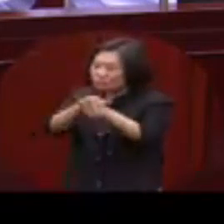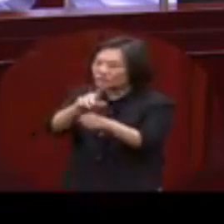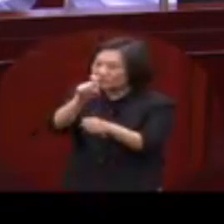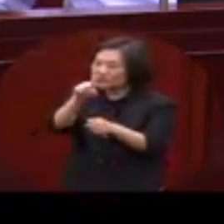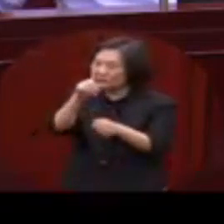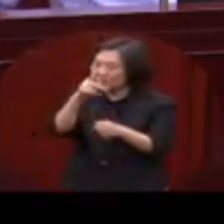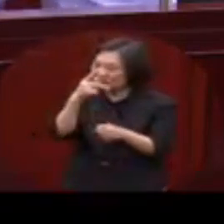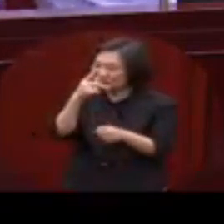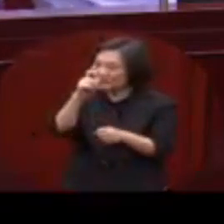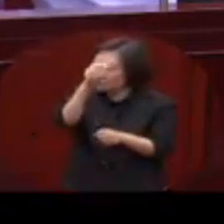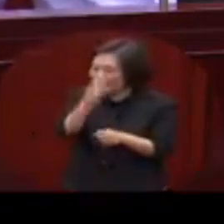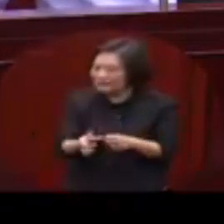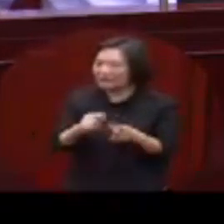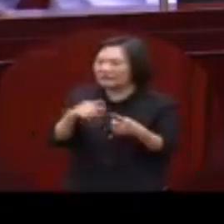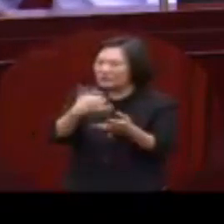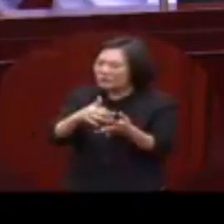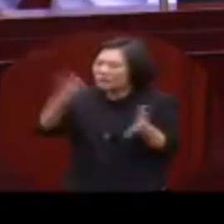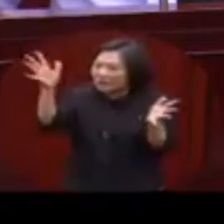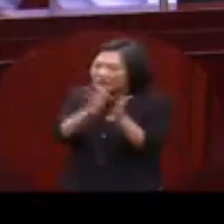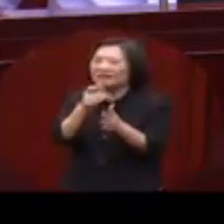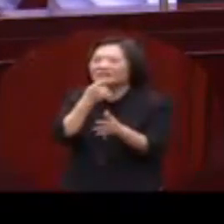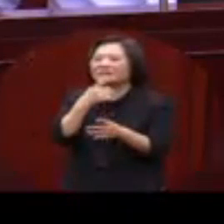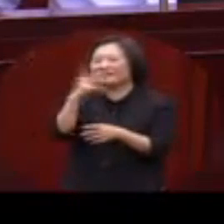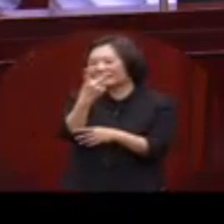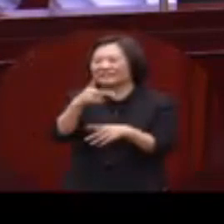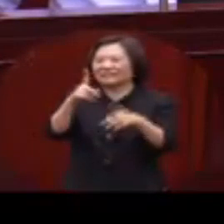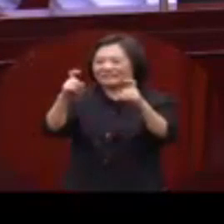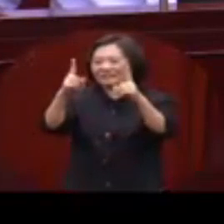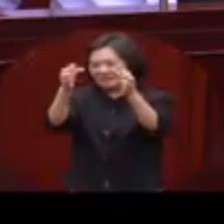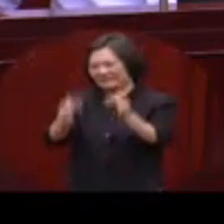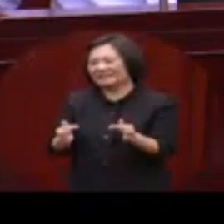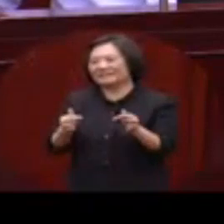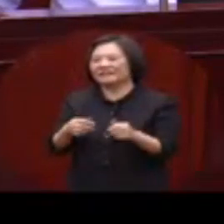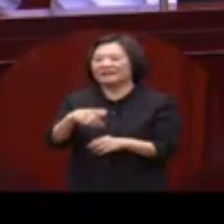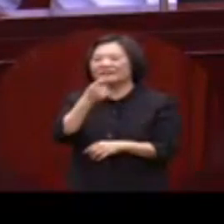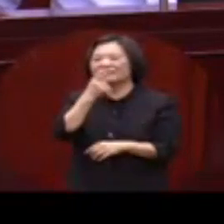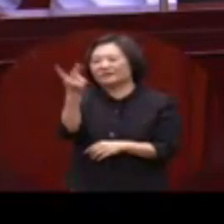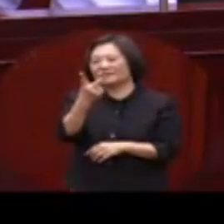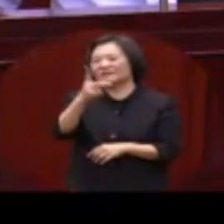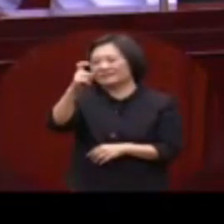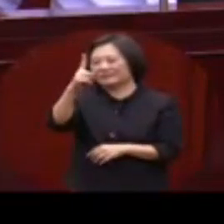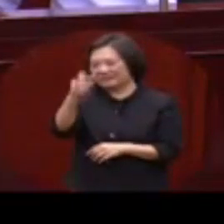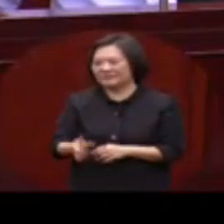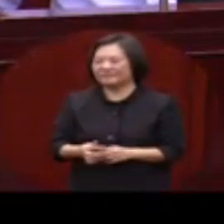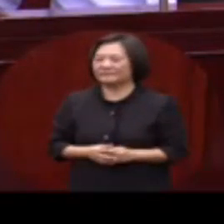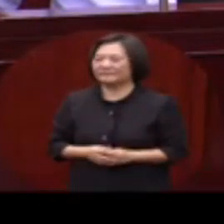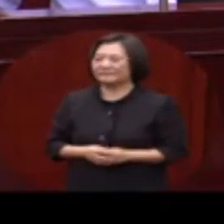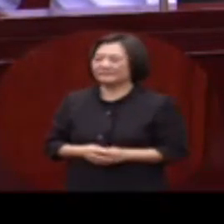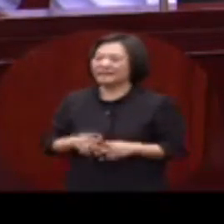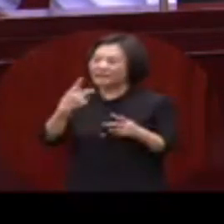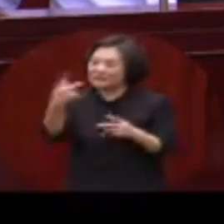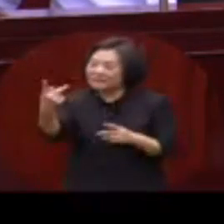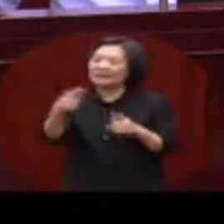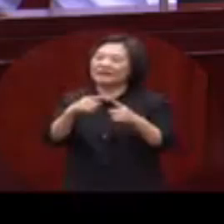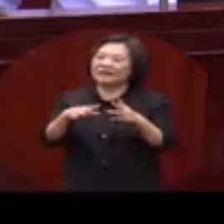款10亿，所以它加起来叫双11亿，已经花了22亿 OK。 另外我们新创基地规划22个，已经开